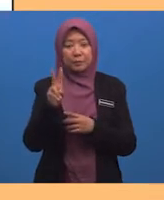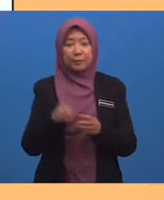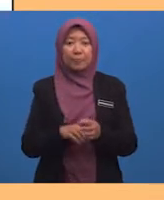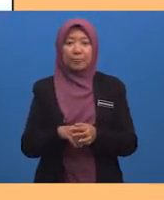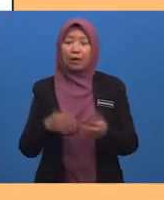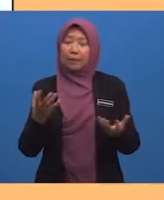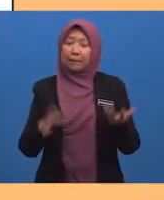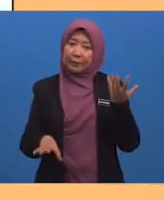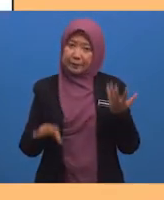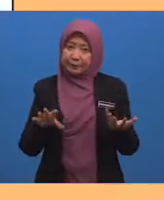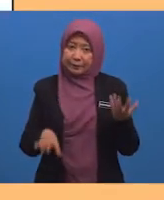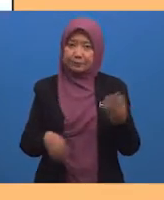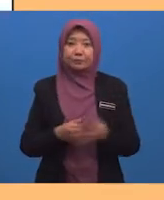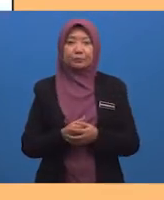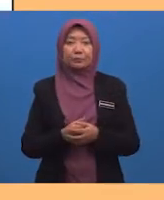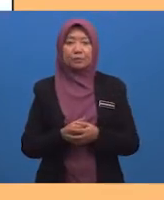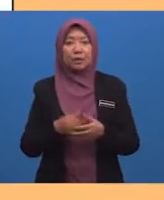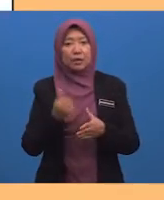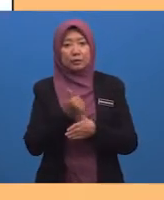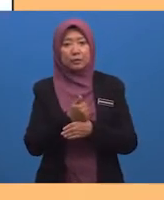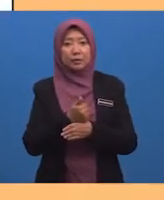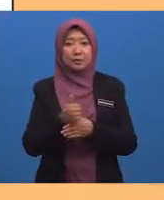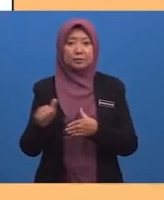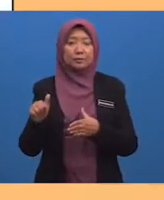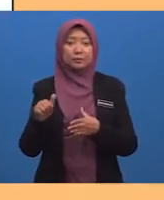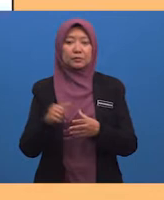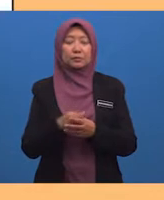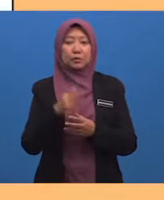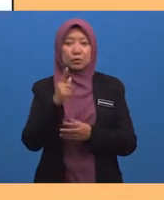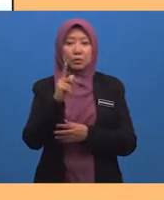Bandingkan kurikulum antara Rangkang dengan Dayah.